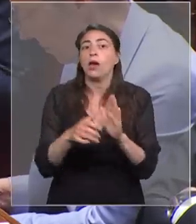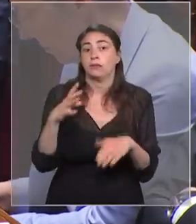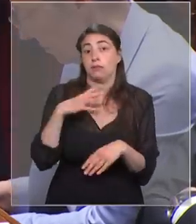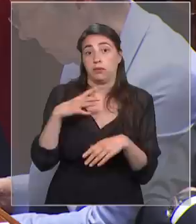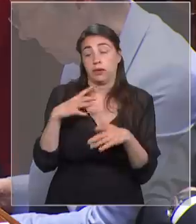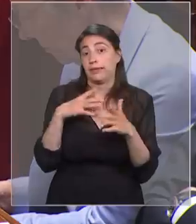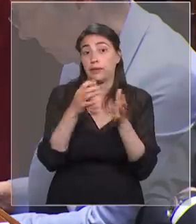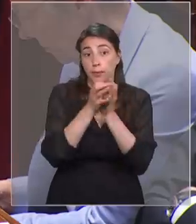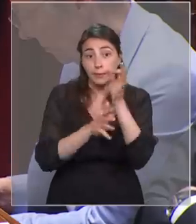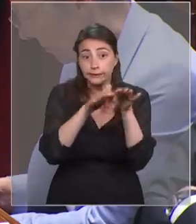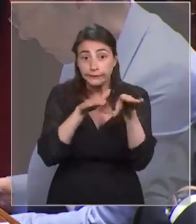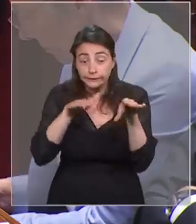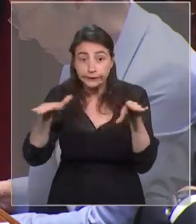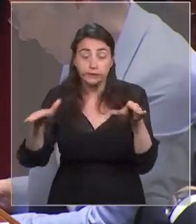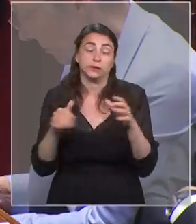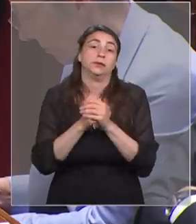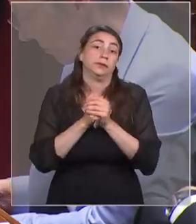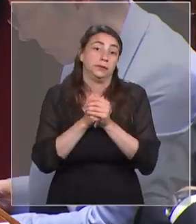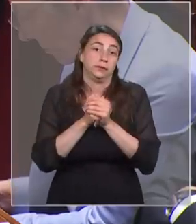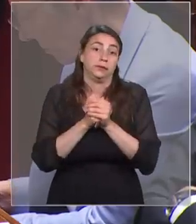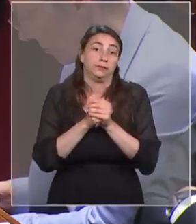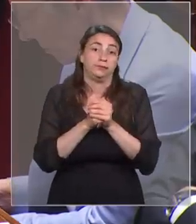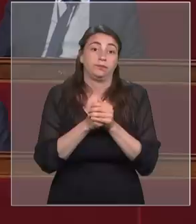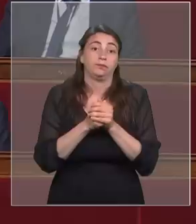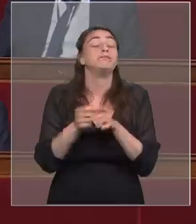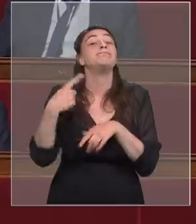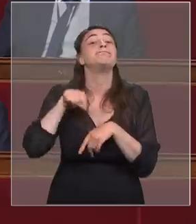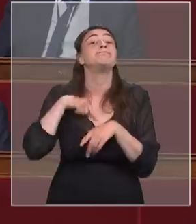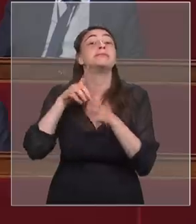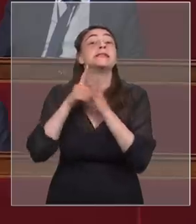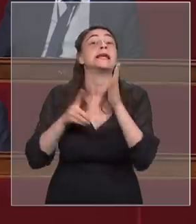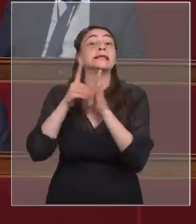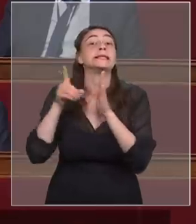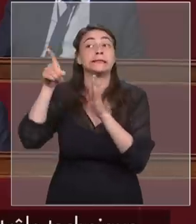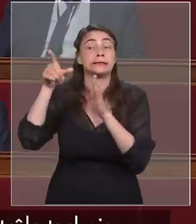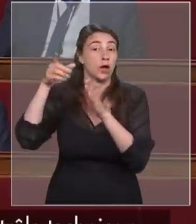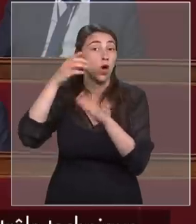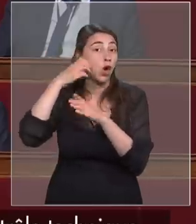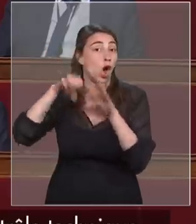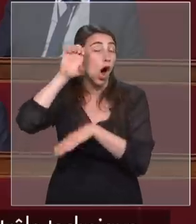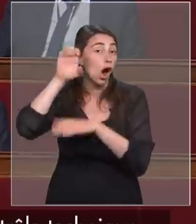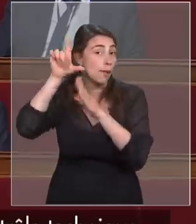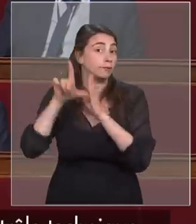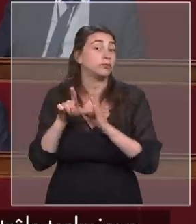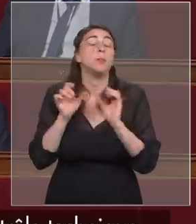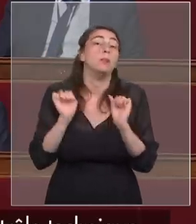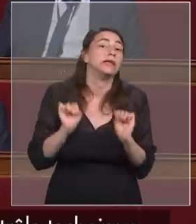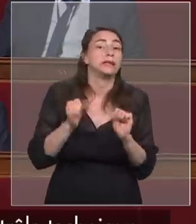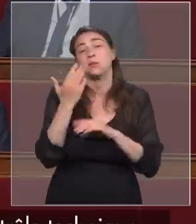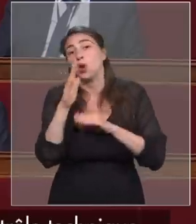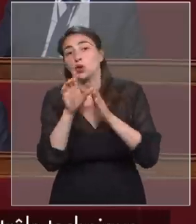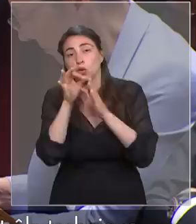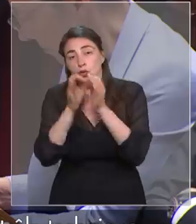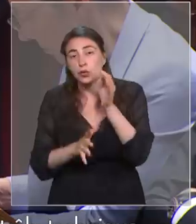au contrôle technique. Notre interprétation était que la directive européenne que vous citez laissait cette possibilité ouverte. Et une minorité,